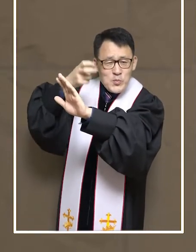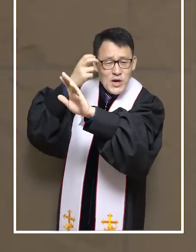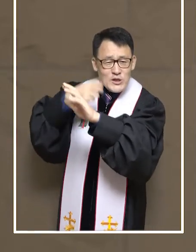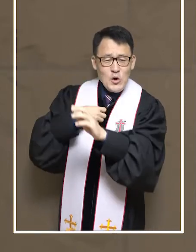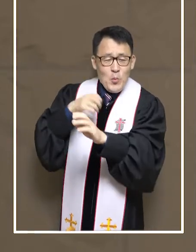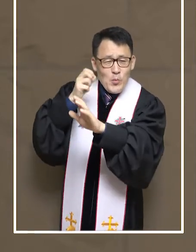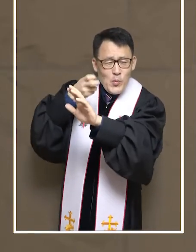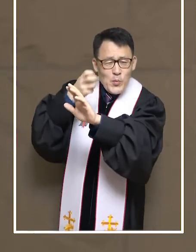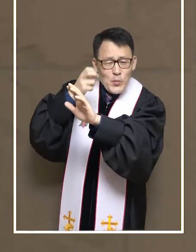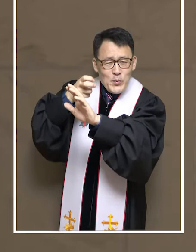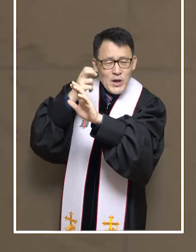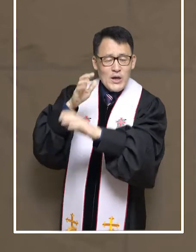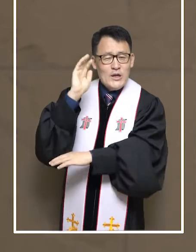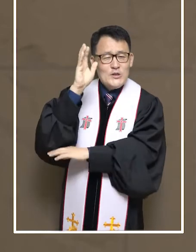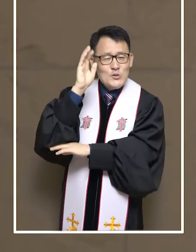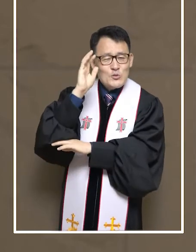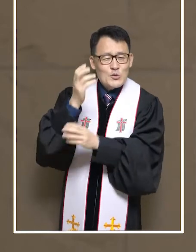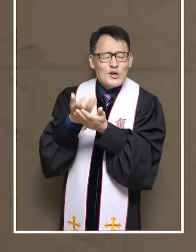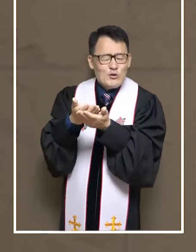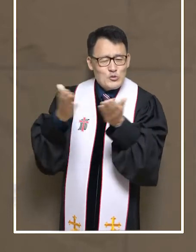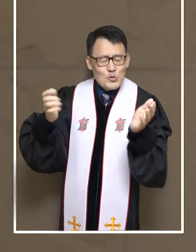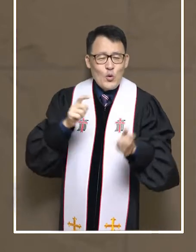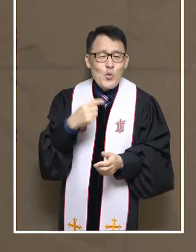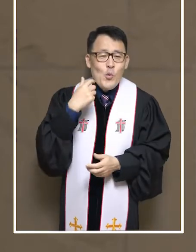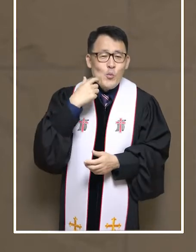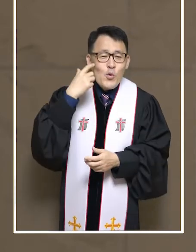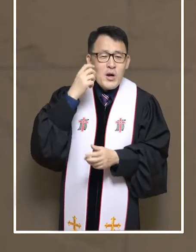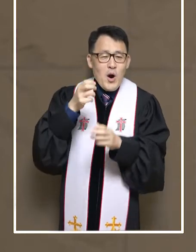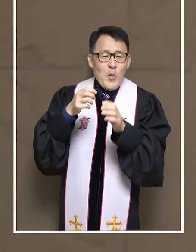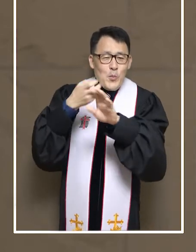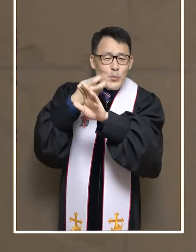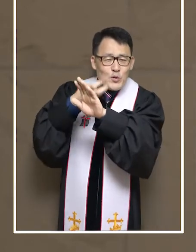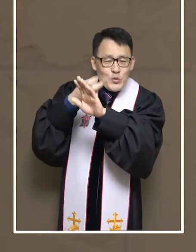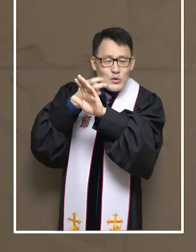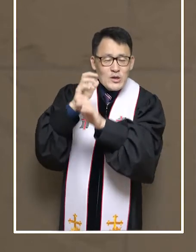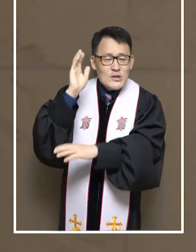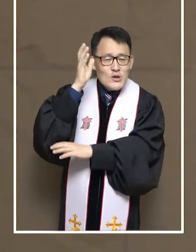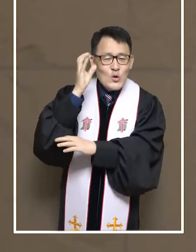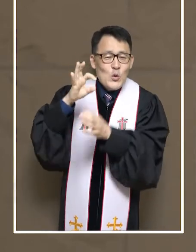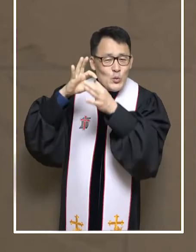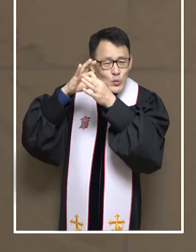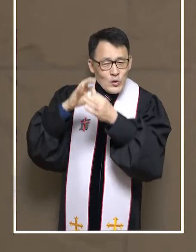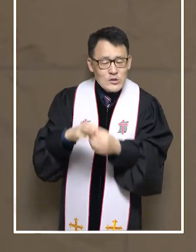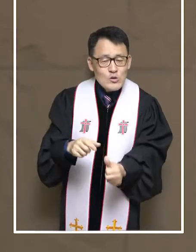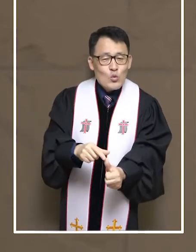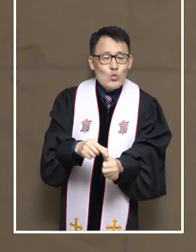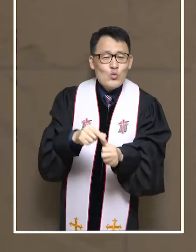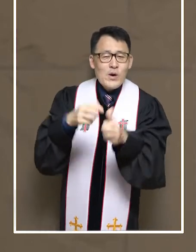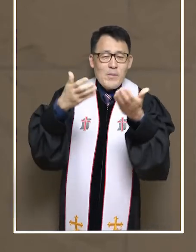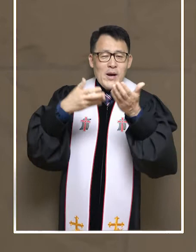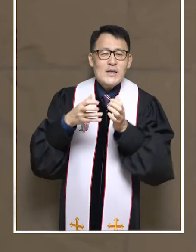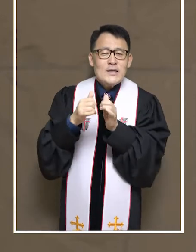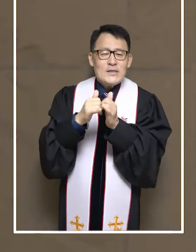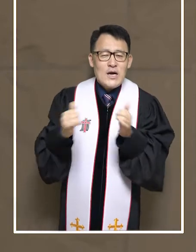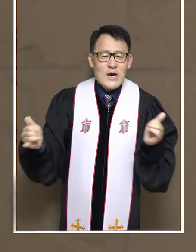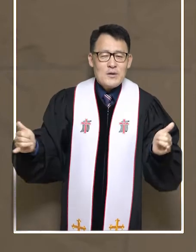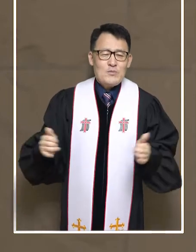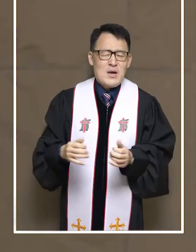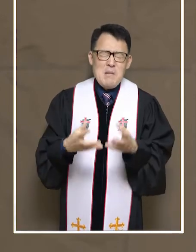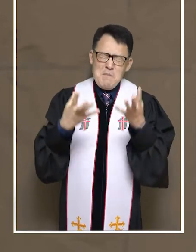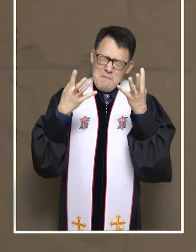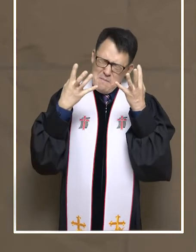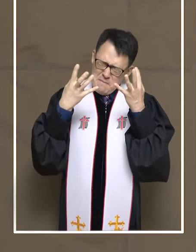똑똑 두드리는 모르스 부호를 통해 설교했고, 이 목사님의 벽을 두드리는 설교를